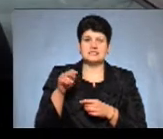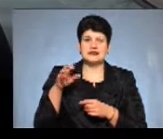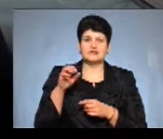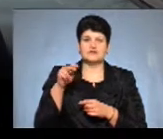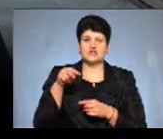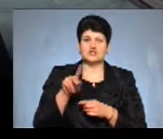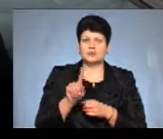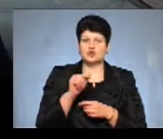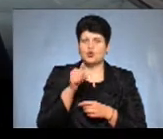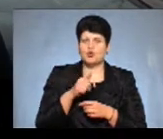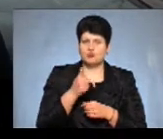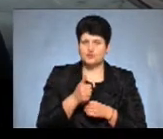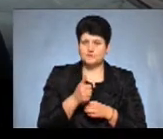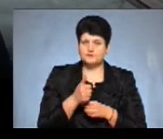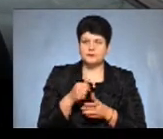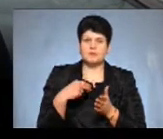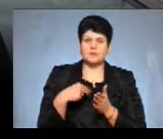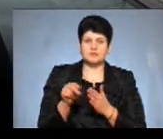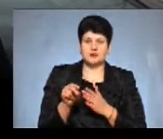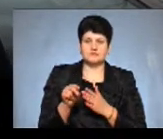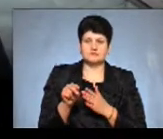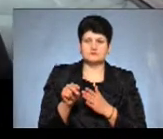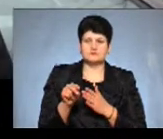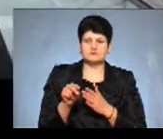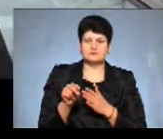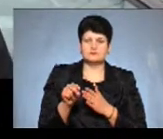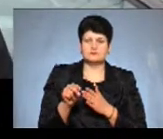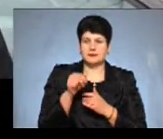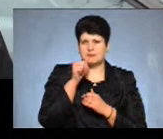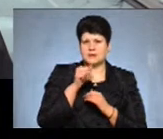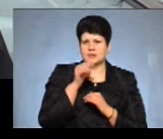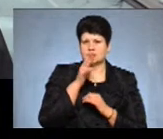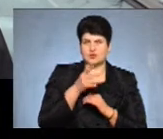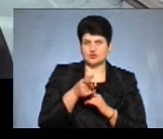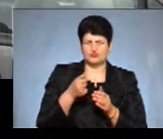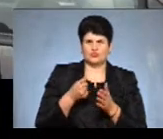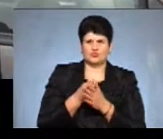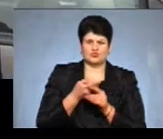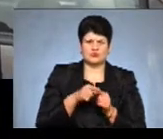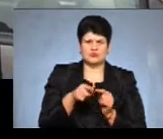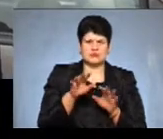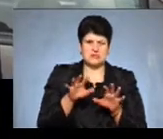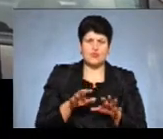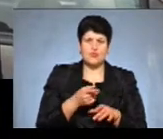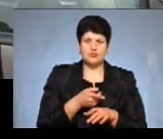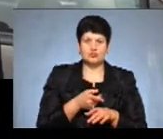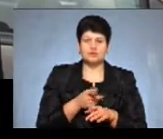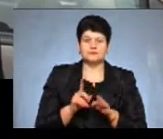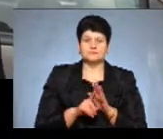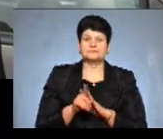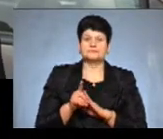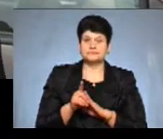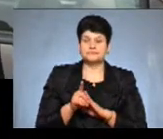року придбав буквально за місяць часу до цього закону, який ввели.